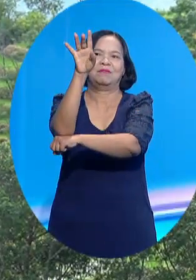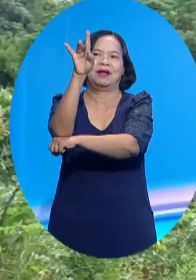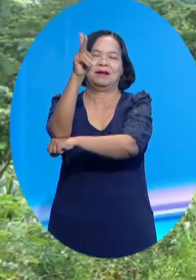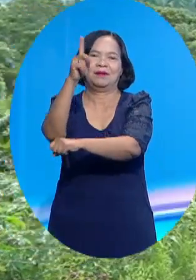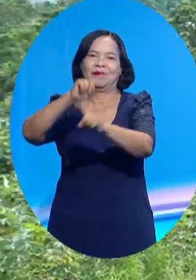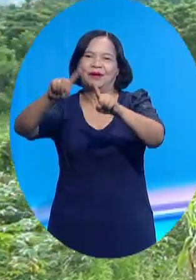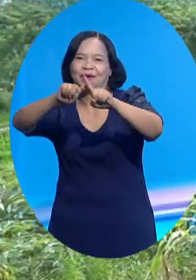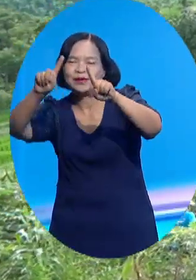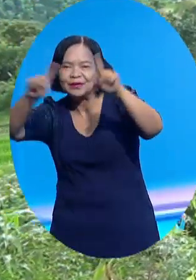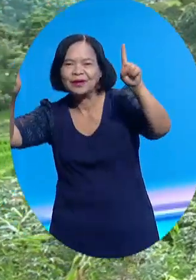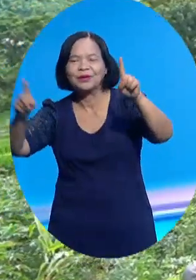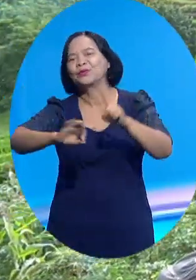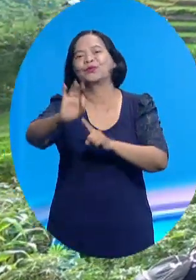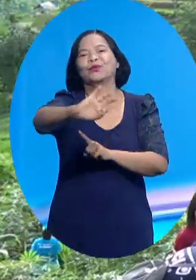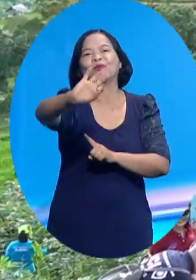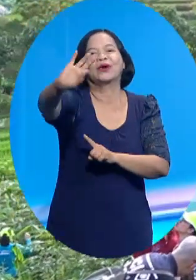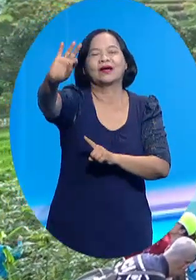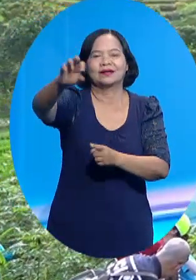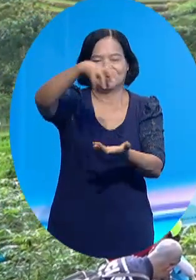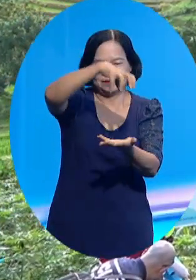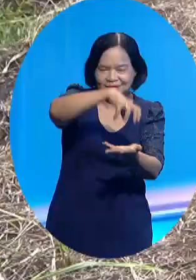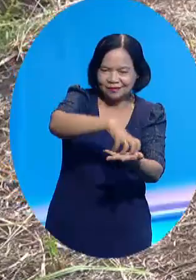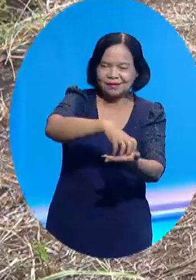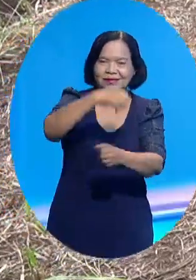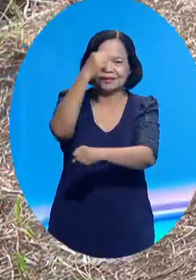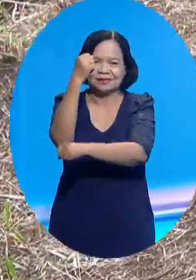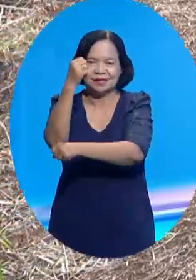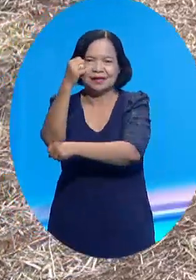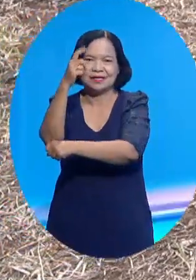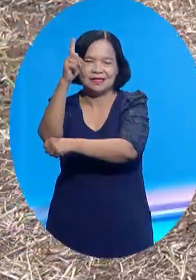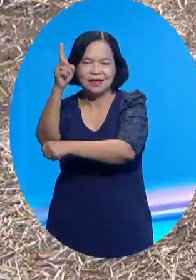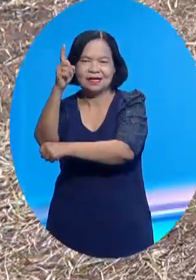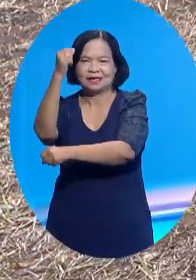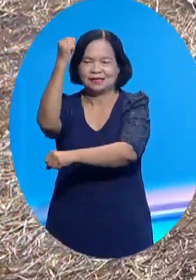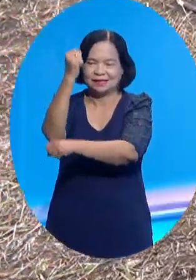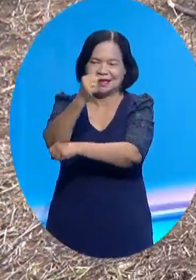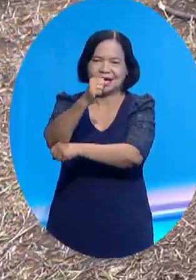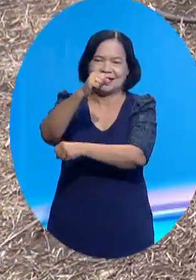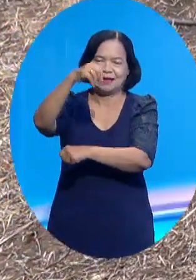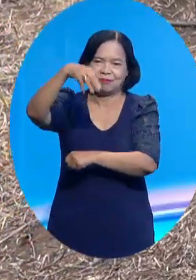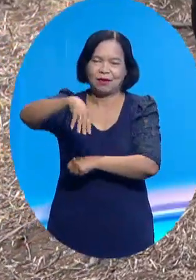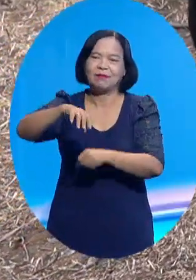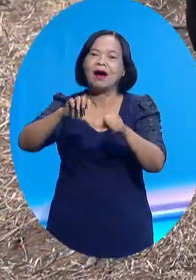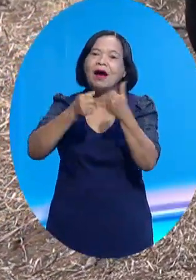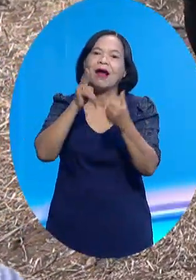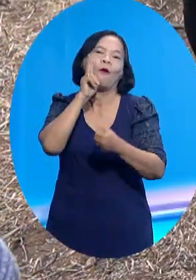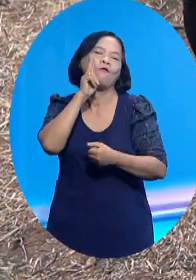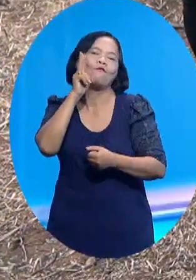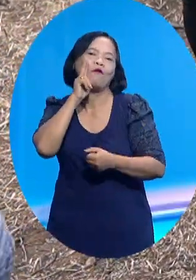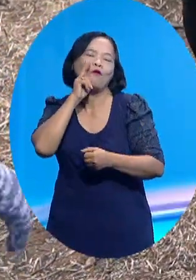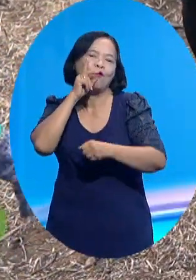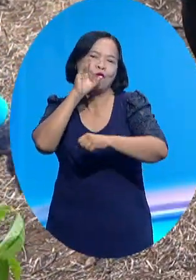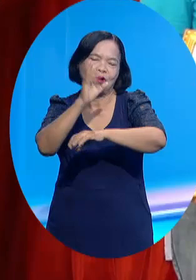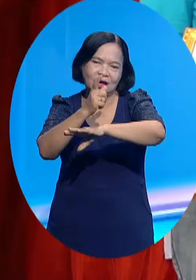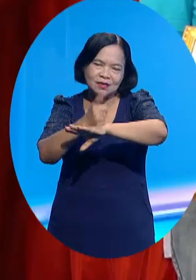các loại tùy theo điều kiện về nhu cầu từng vùng miền như cây dương cây đước cây mắm cây trám đen tại Long Hải Bà Rịa Vũng Tàu Cần Giờ